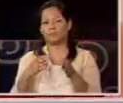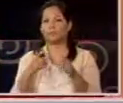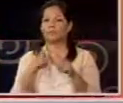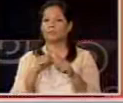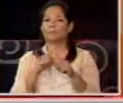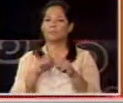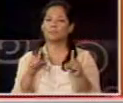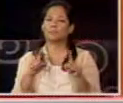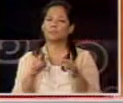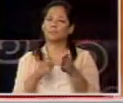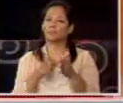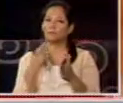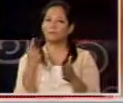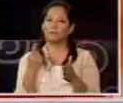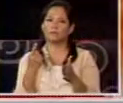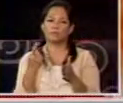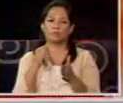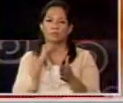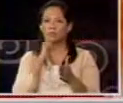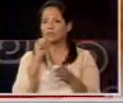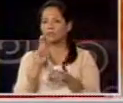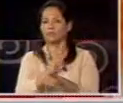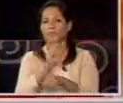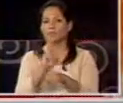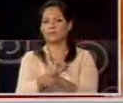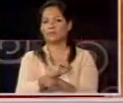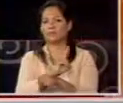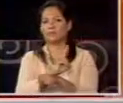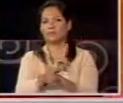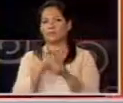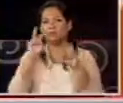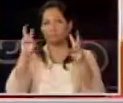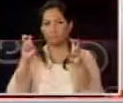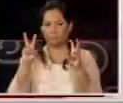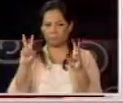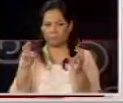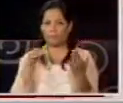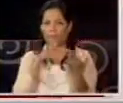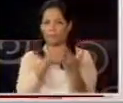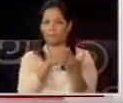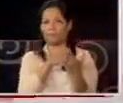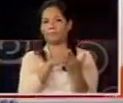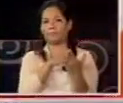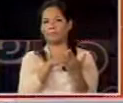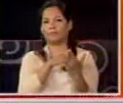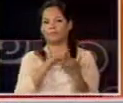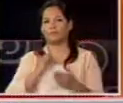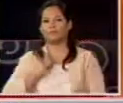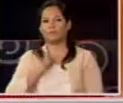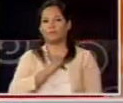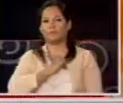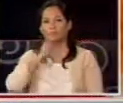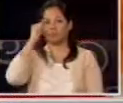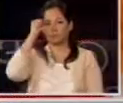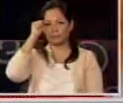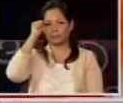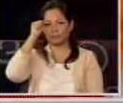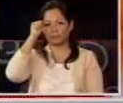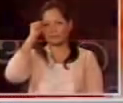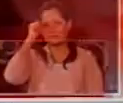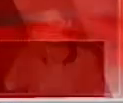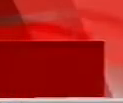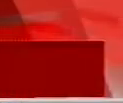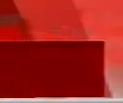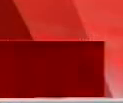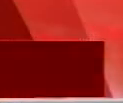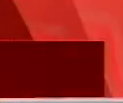ay hindi naman po namin ito gagamitin na issue laban po sa kay Senator Angara. At lalong-lalo na